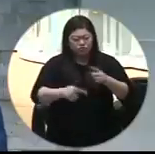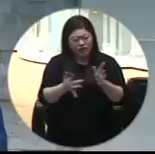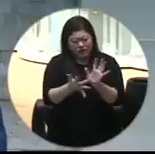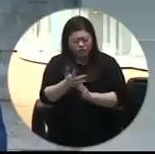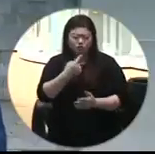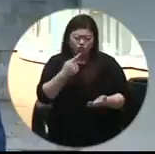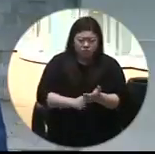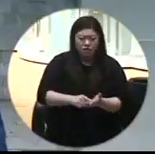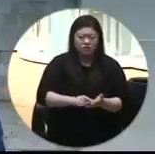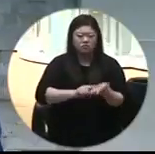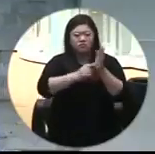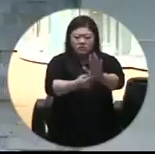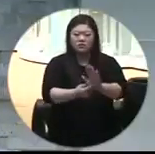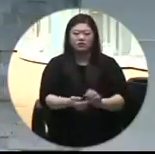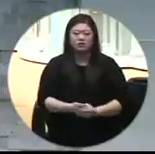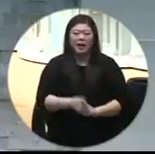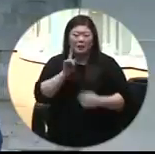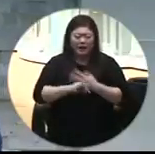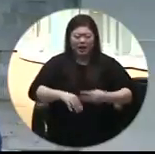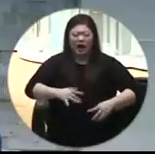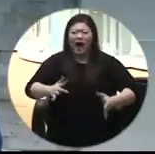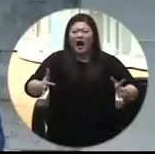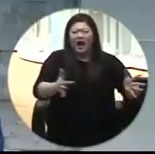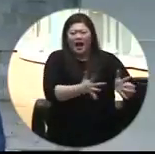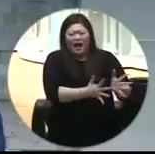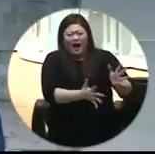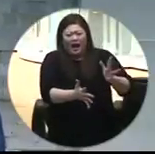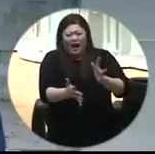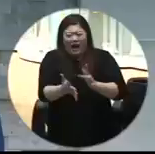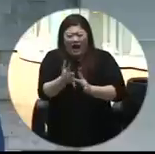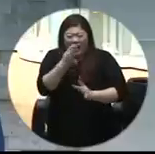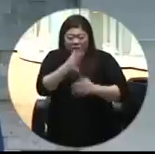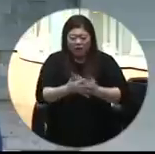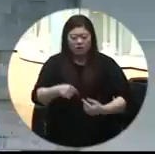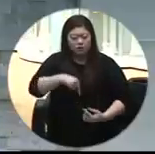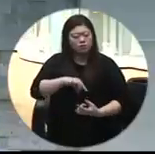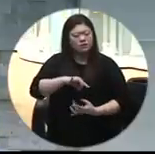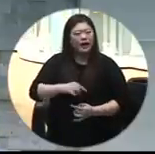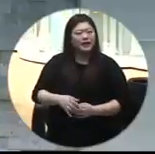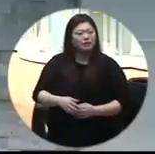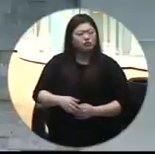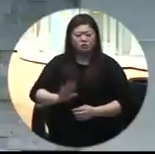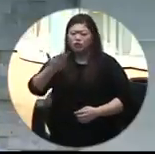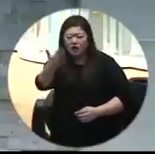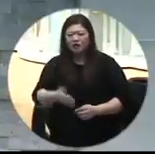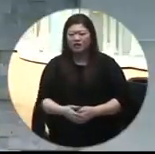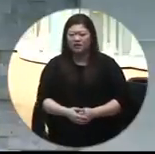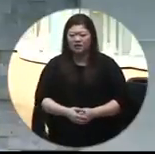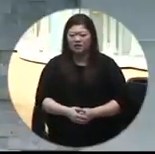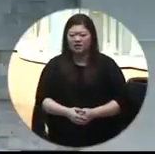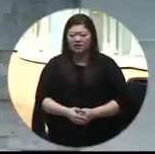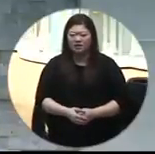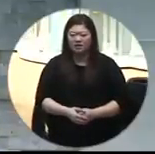불러보라니까. 속으로 불러보세요. 대화하다가 막 미움이 생기고 싸움이 생기거든. 주여.